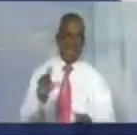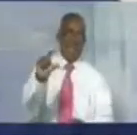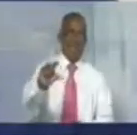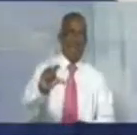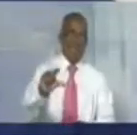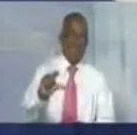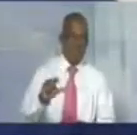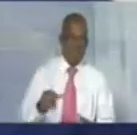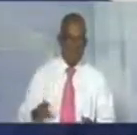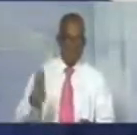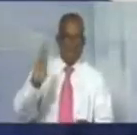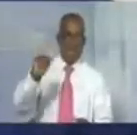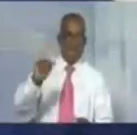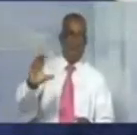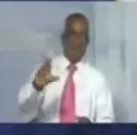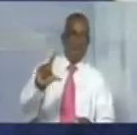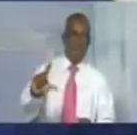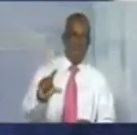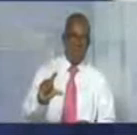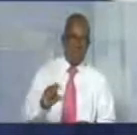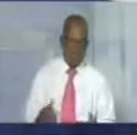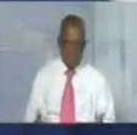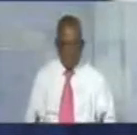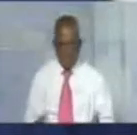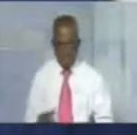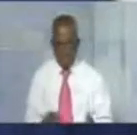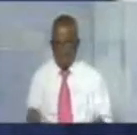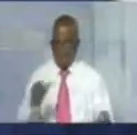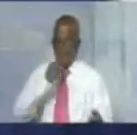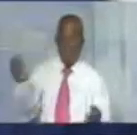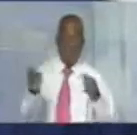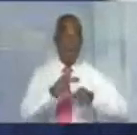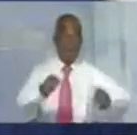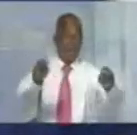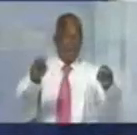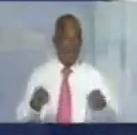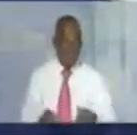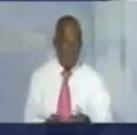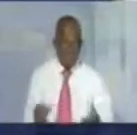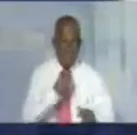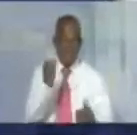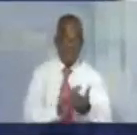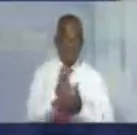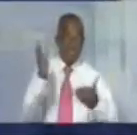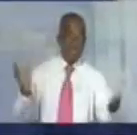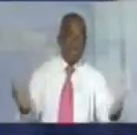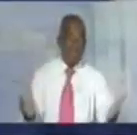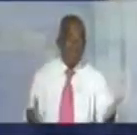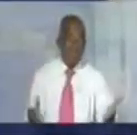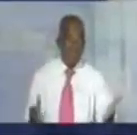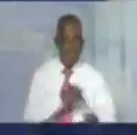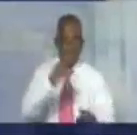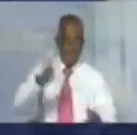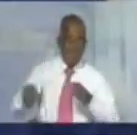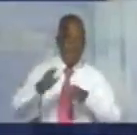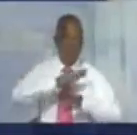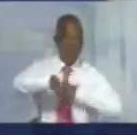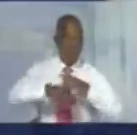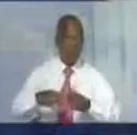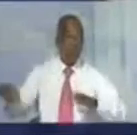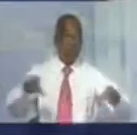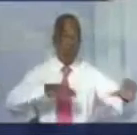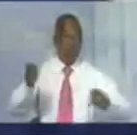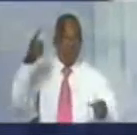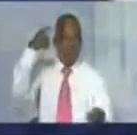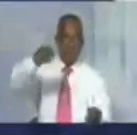39,38% au bac, alors que la moyenne nationale est au-delà de 42%. Il faut que nous fassions tout pour relever ce niveau-là. Vous vous donnez